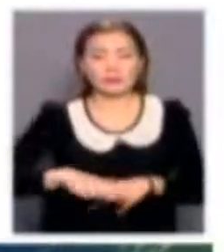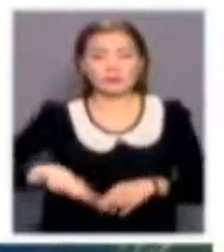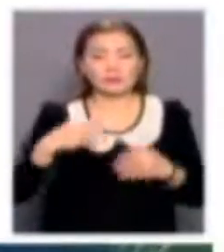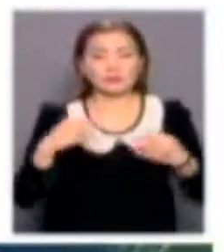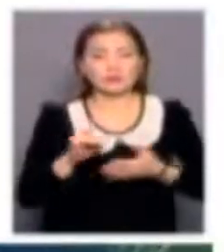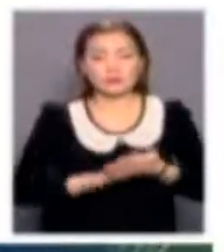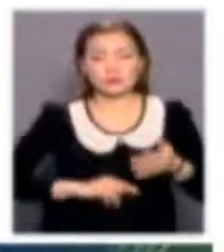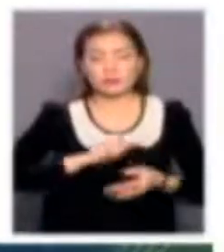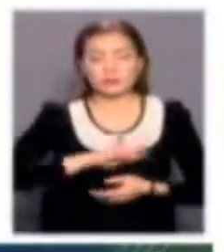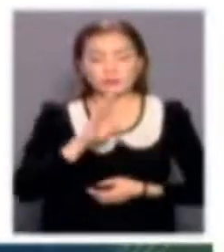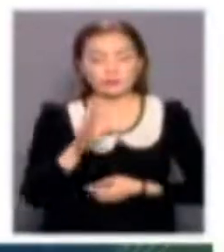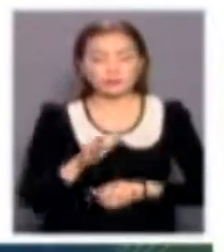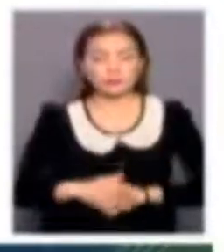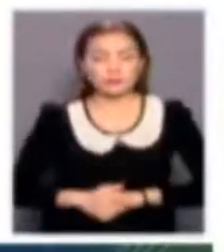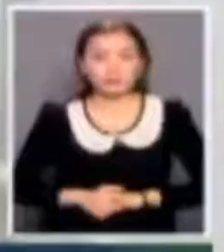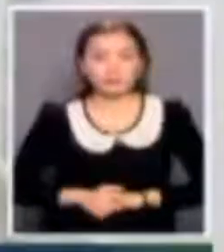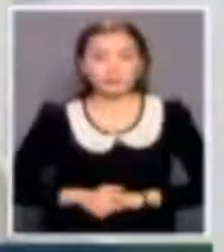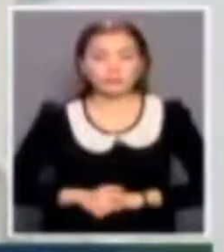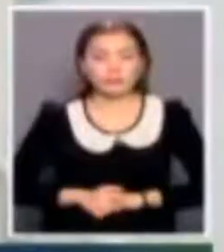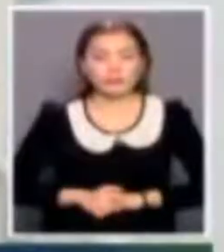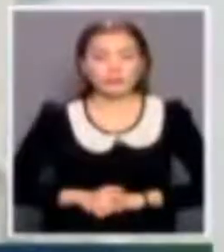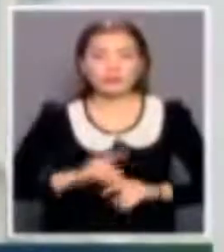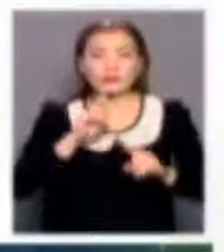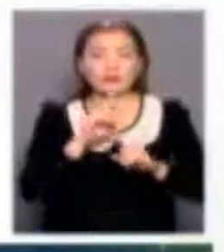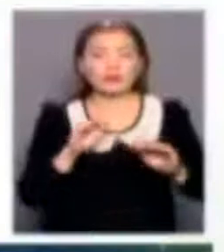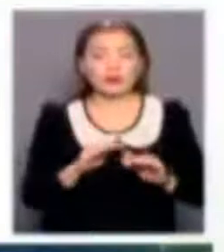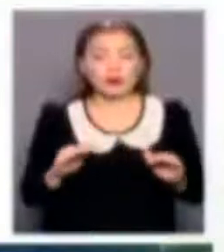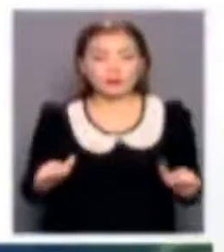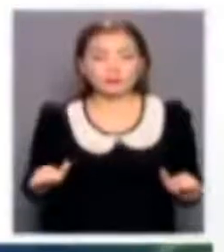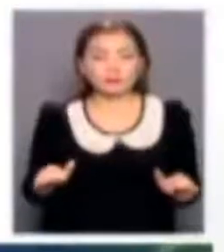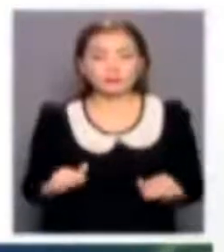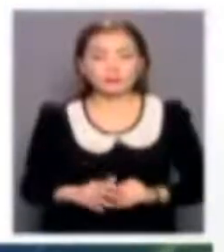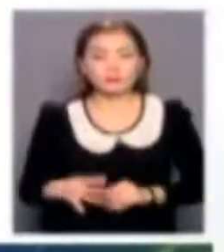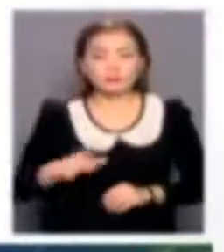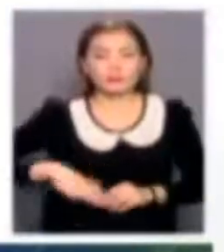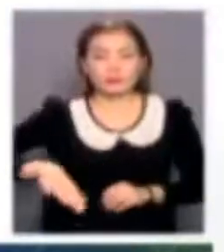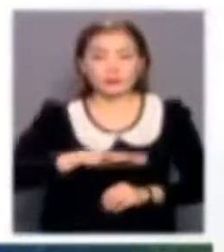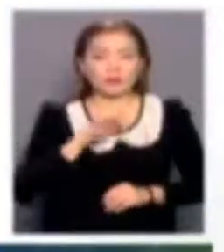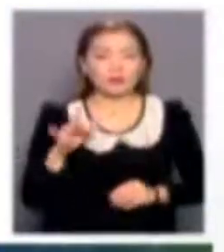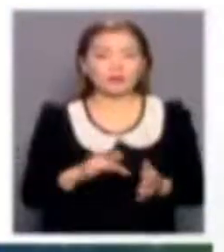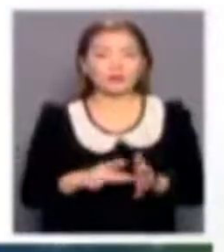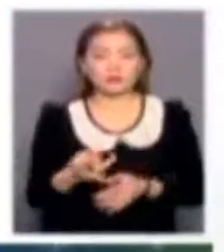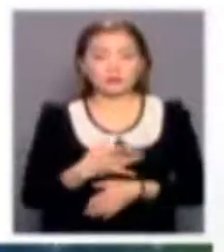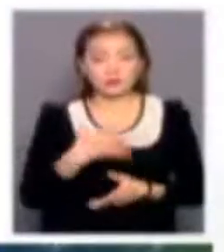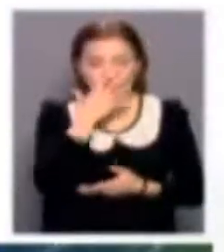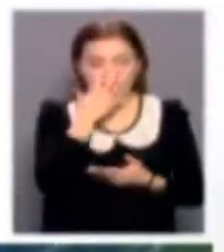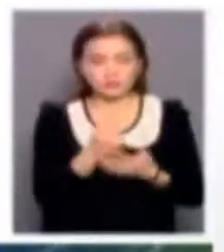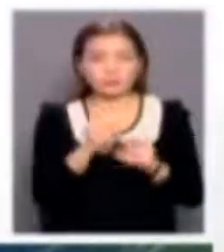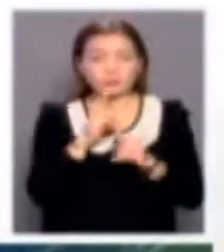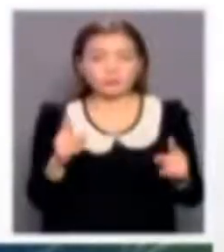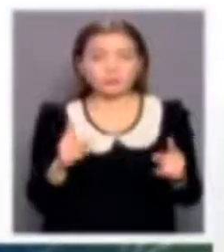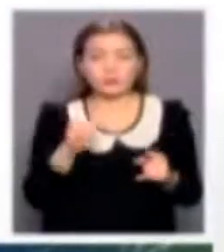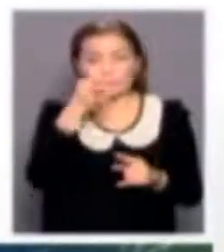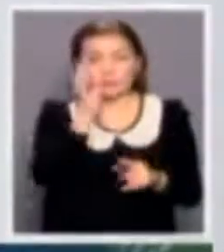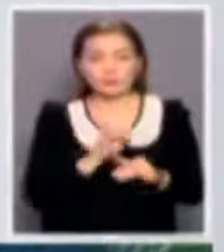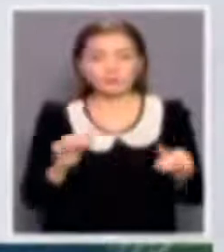осы жақсылық жалғасын тауып жатыр. Ерекше балалар осы республикамызда, қала берді өңірімізде ерекше